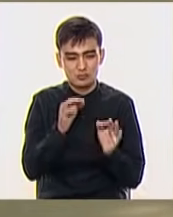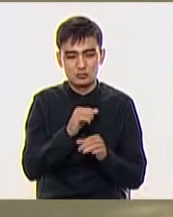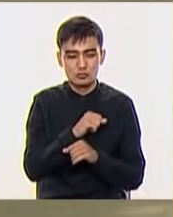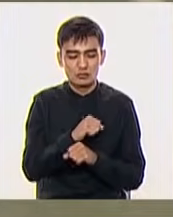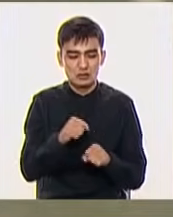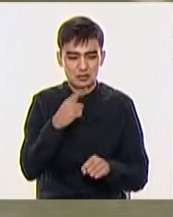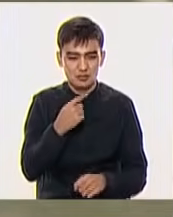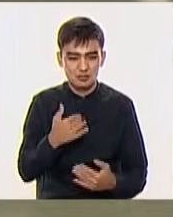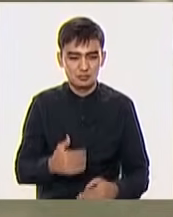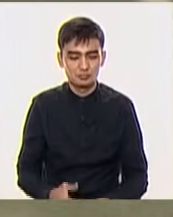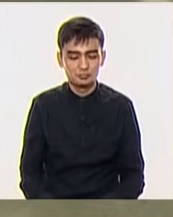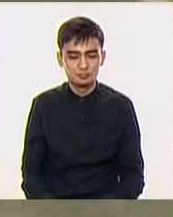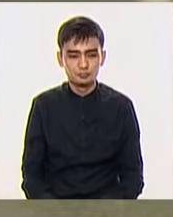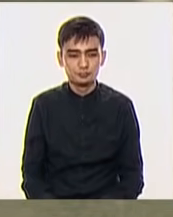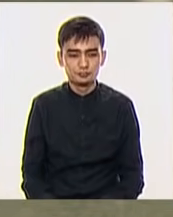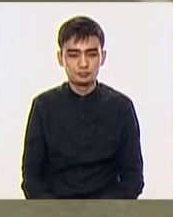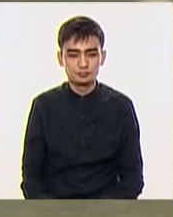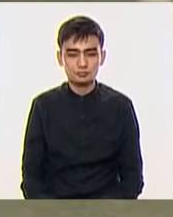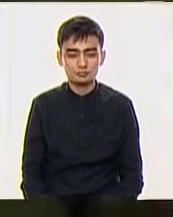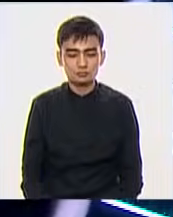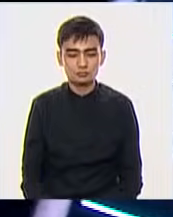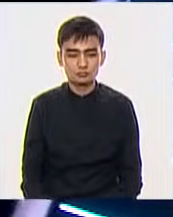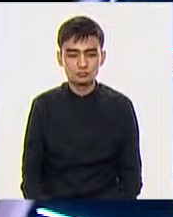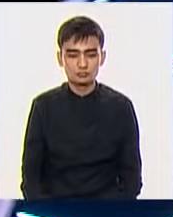Карабаев, Думан Сулейменов, Информбюро, Алматы.